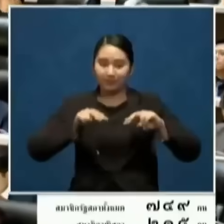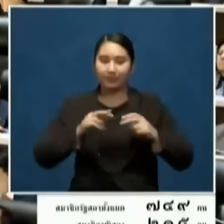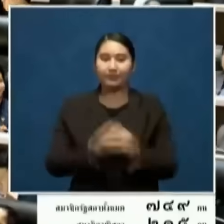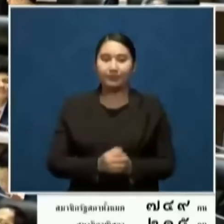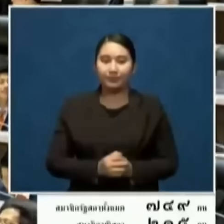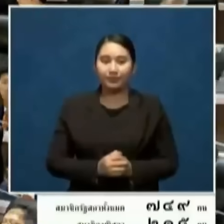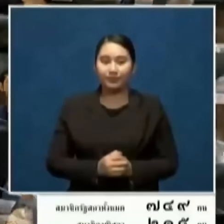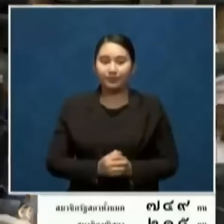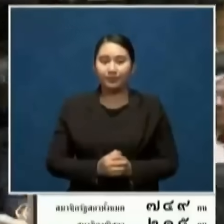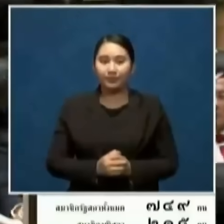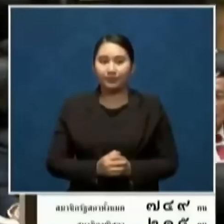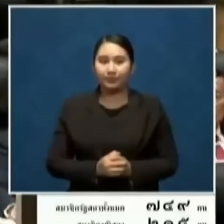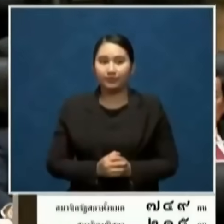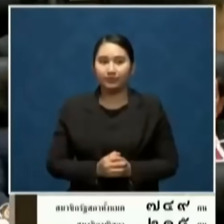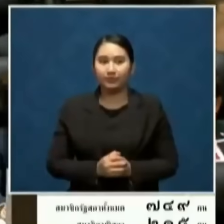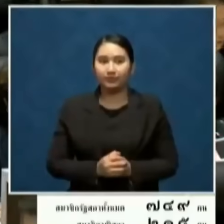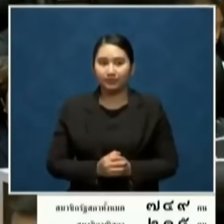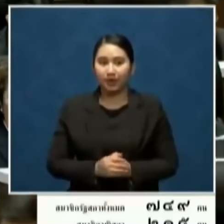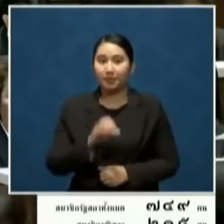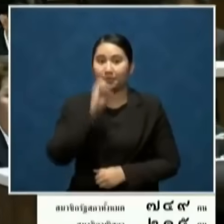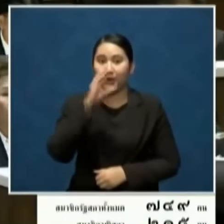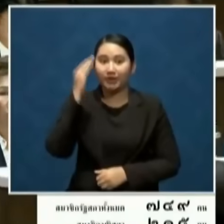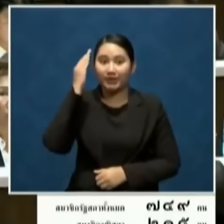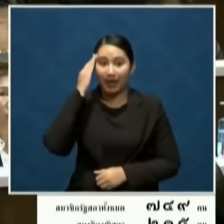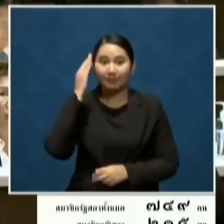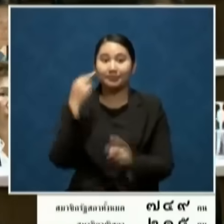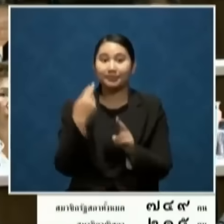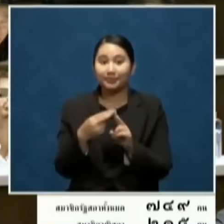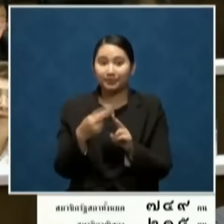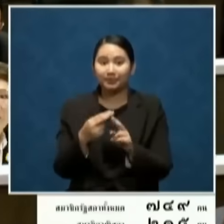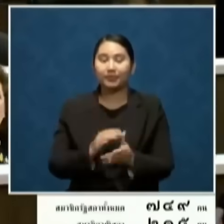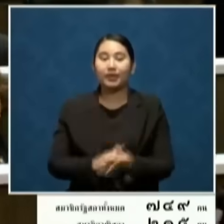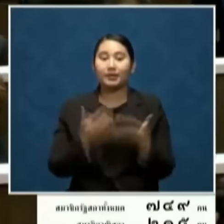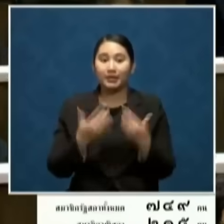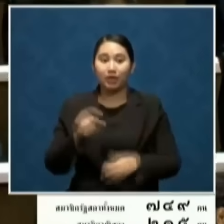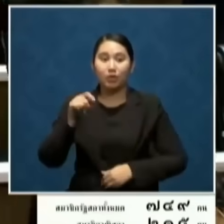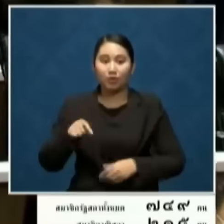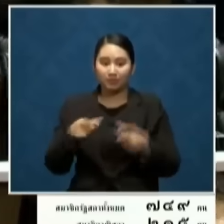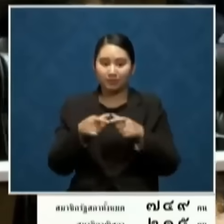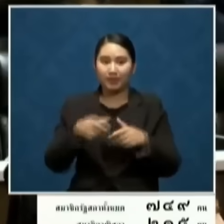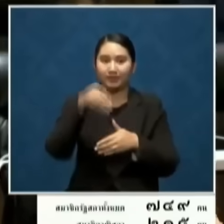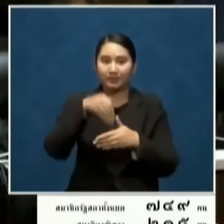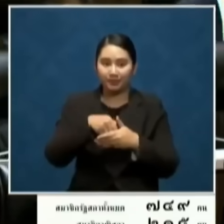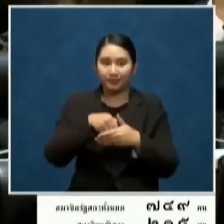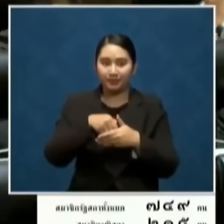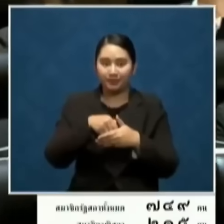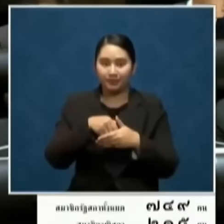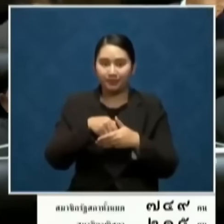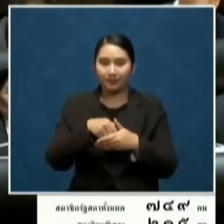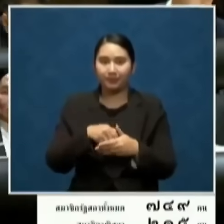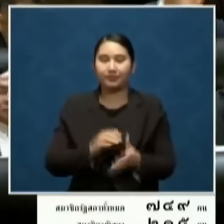รทิพย์เนี่ยงดออกเสียงไปนอกจากนี้ค่ะคุณผู้ชมที่น่าสนใจคือสสของชาติไทยพัฒนาคุณนพดลมาศ